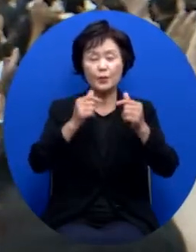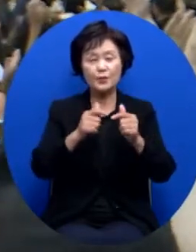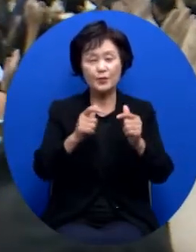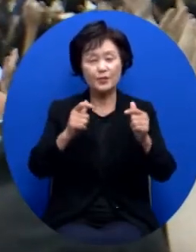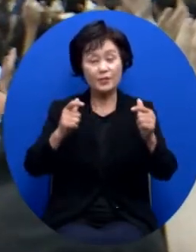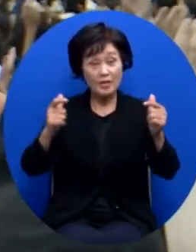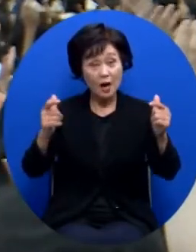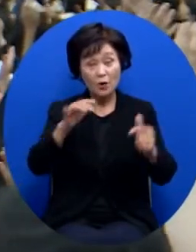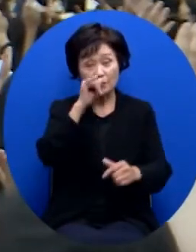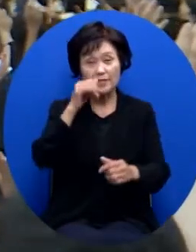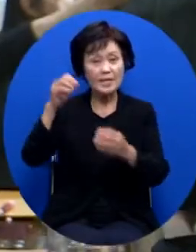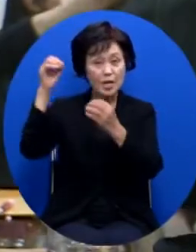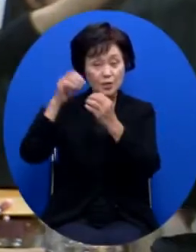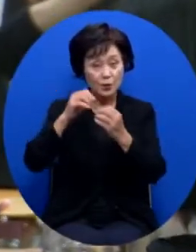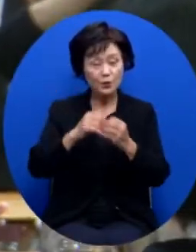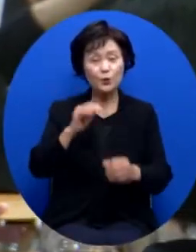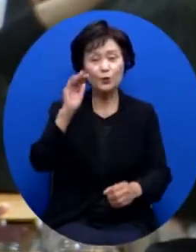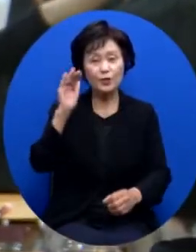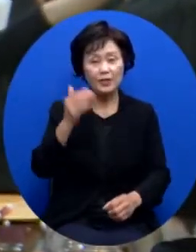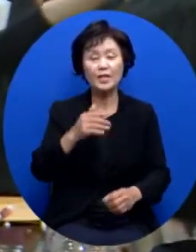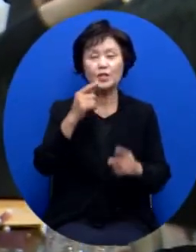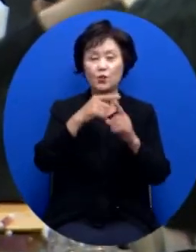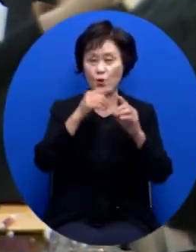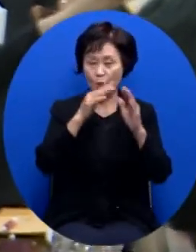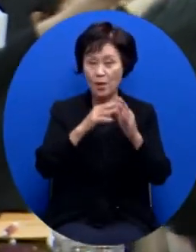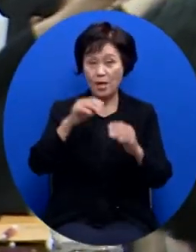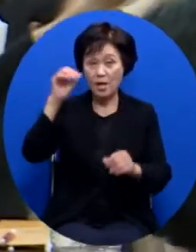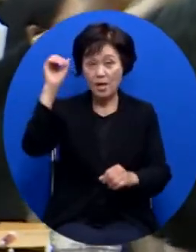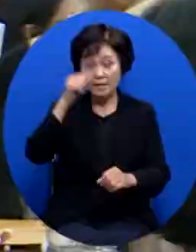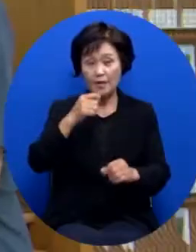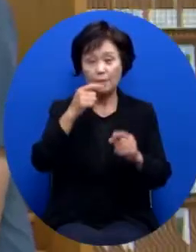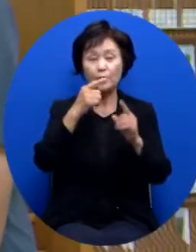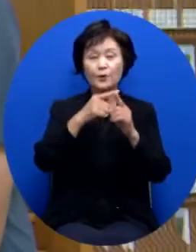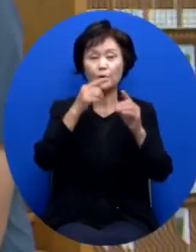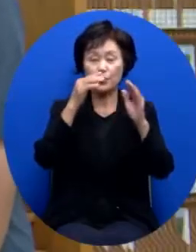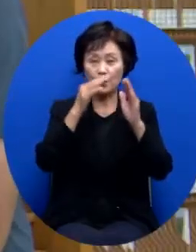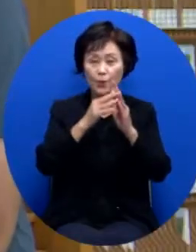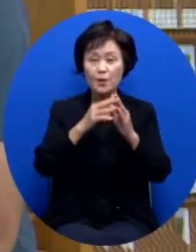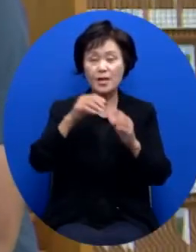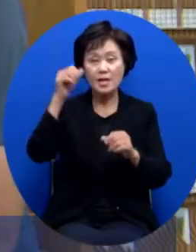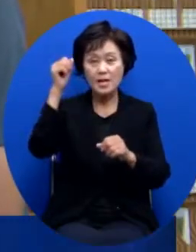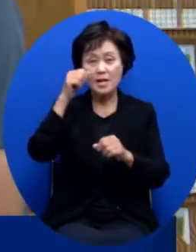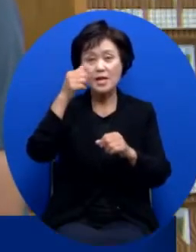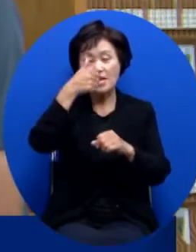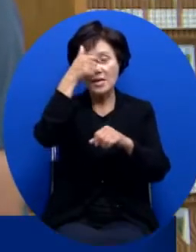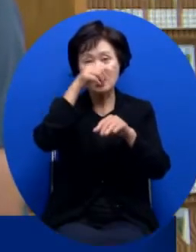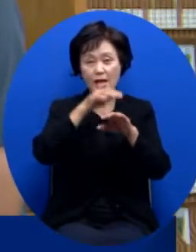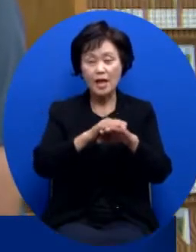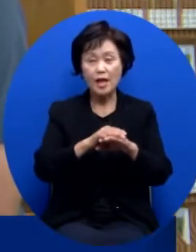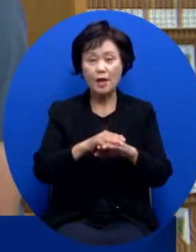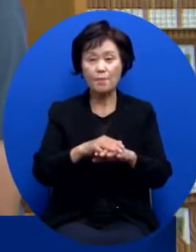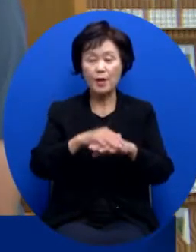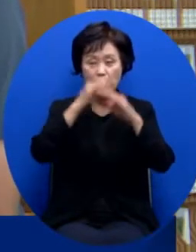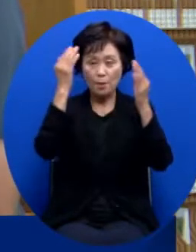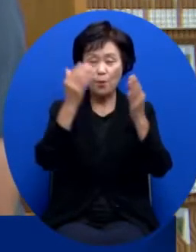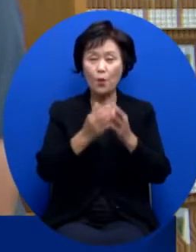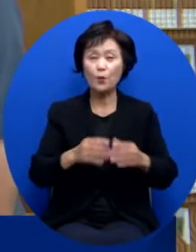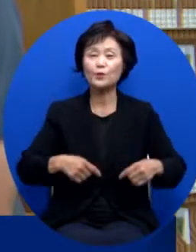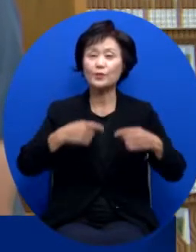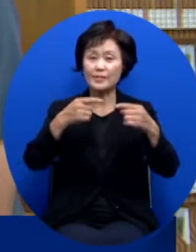이제는 전통과 자부심이 된 동탄 시온교회 새벽기도 총진군. 육아 또는 저희가 하는 사업 이런